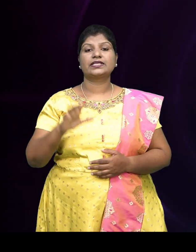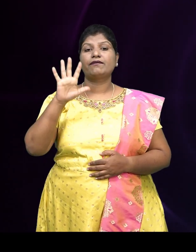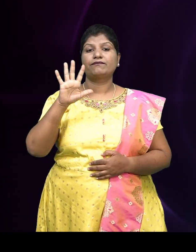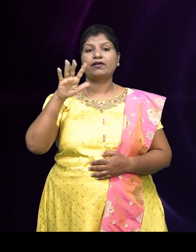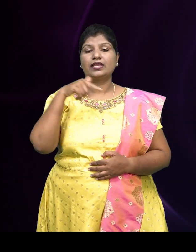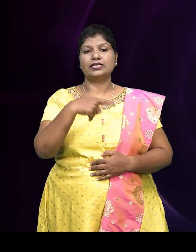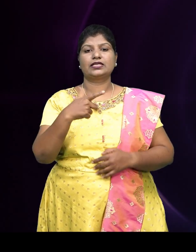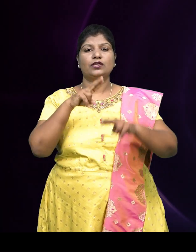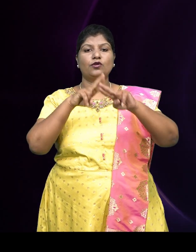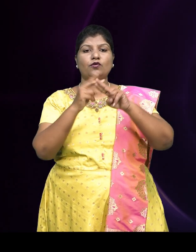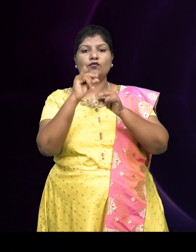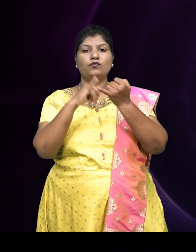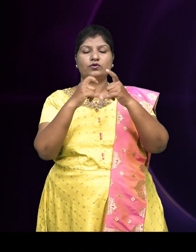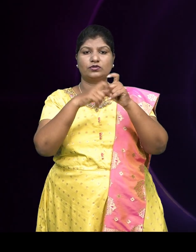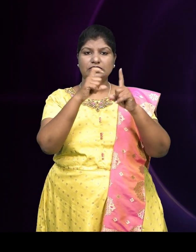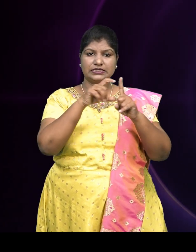कशेरुका और